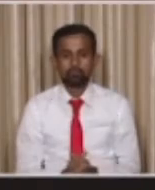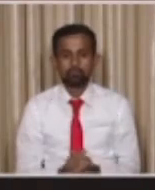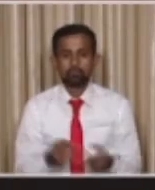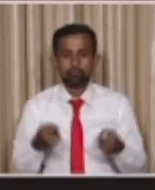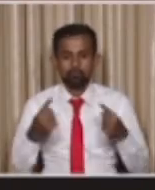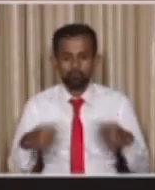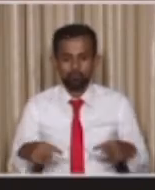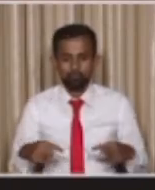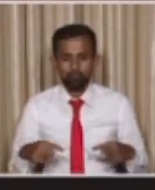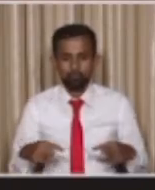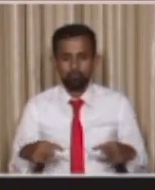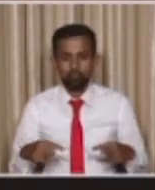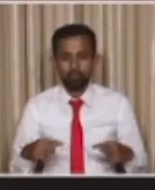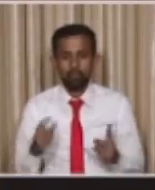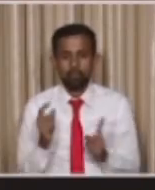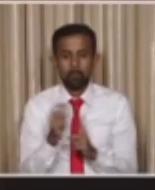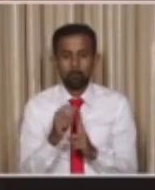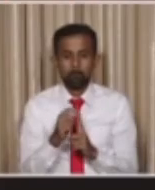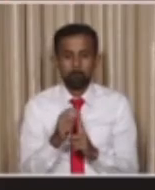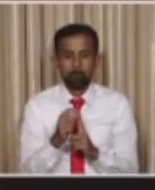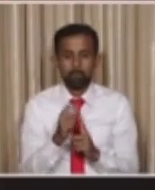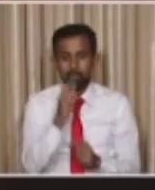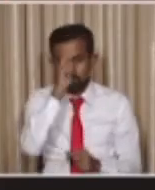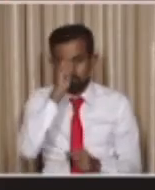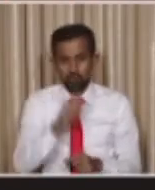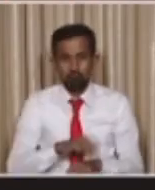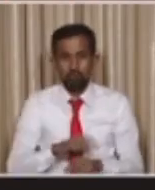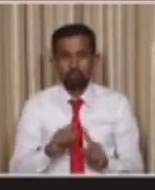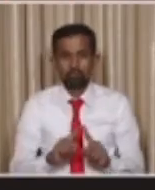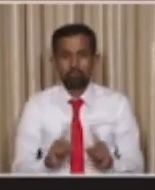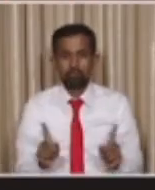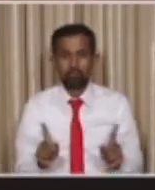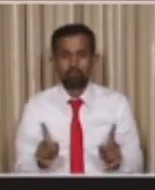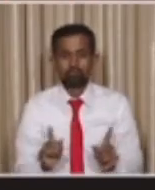ඊළඟට හොනරබල් පාටලි චම්පික රණවක you have 10 minutes.